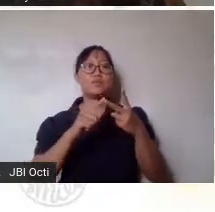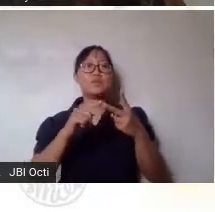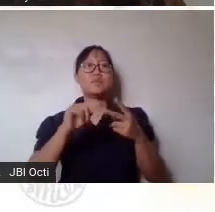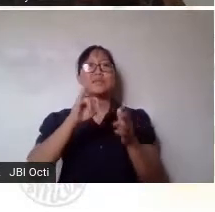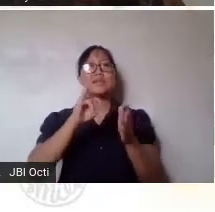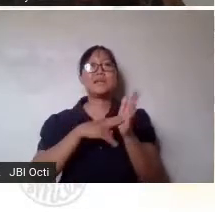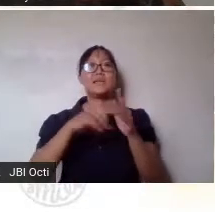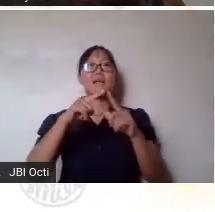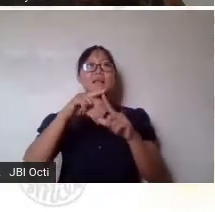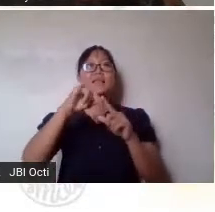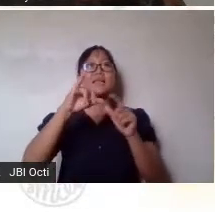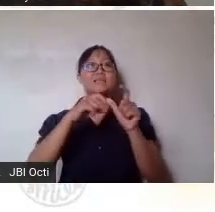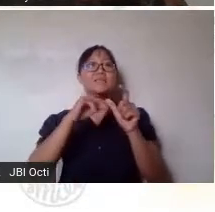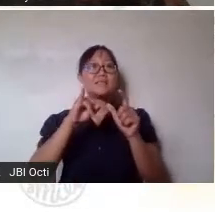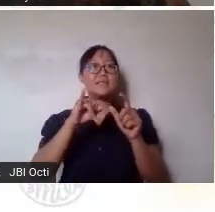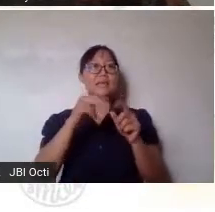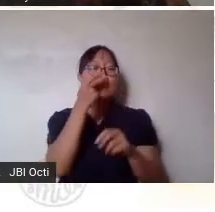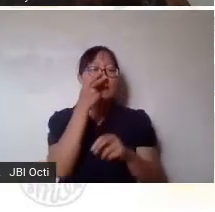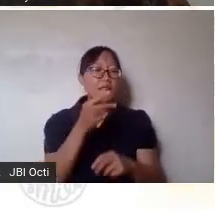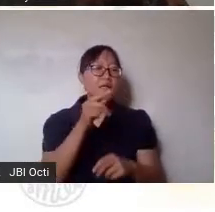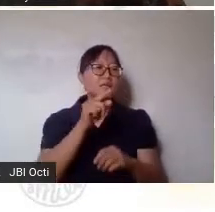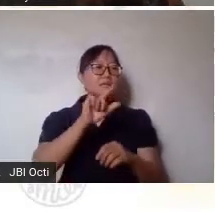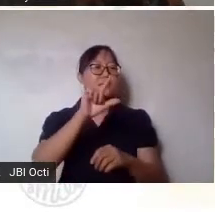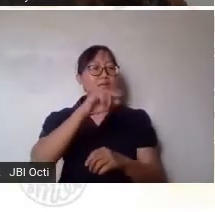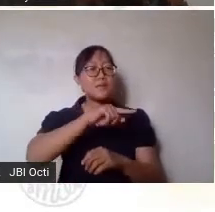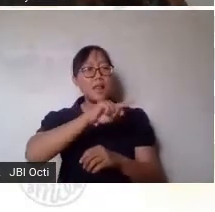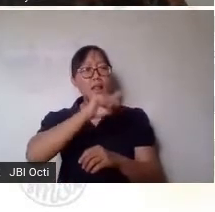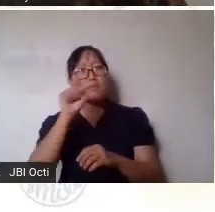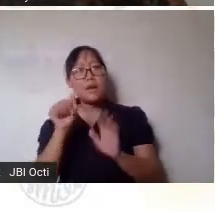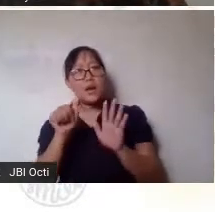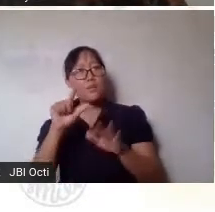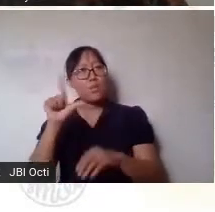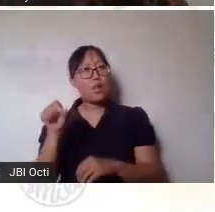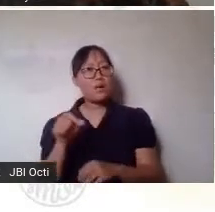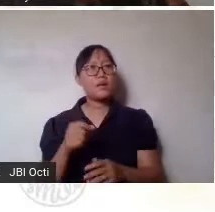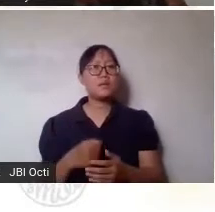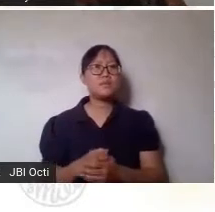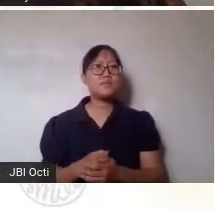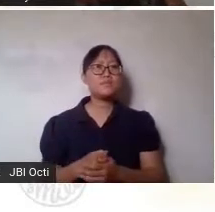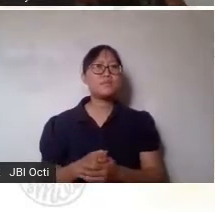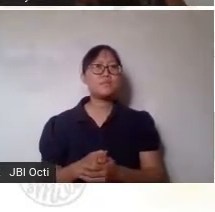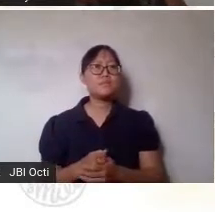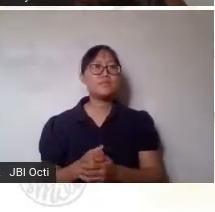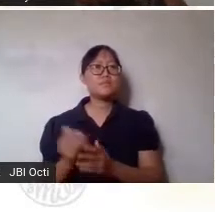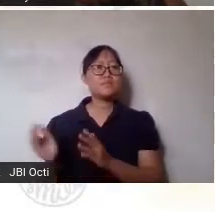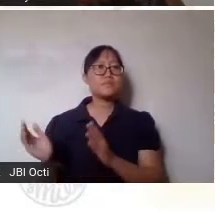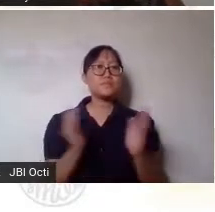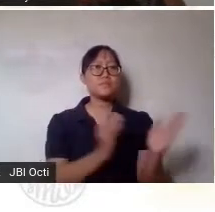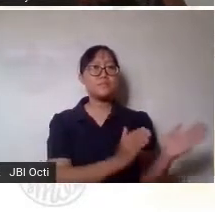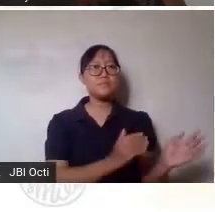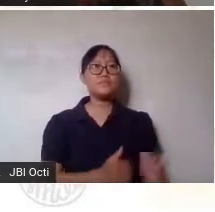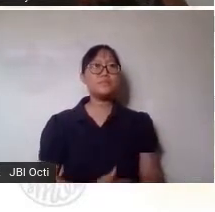ini penting ya. Slide berikutnya. Kalau kita lihat pada slide berikutnya,